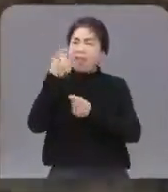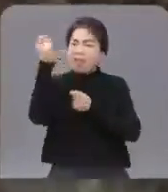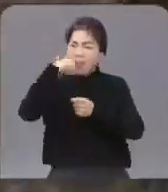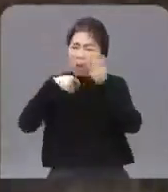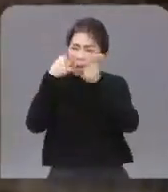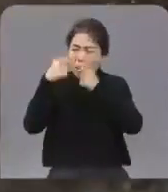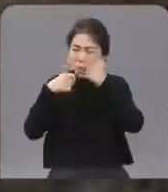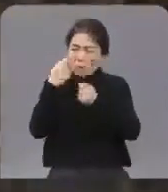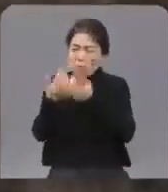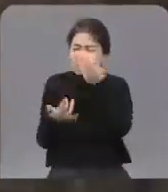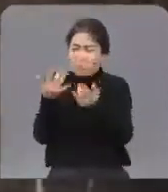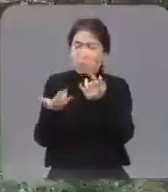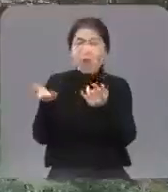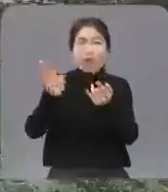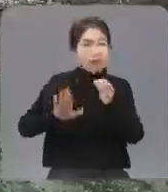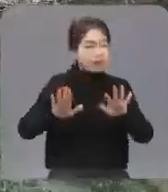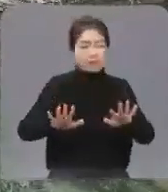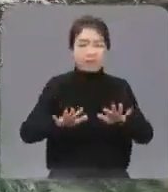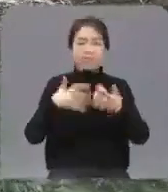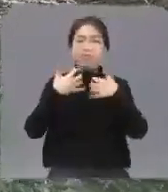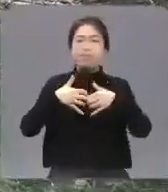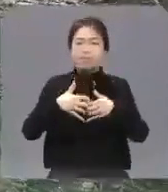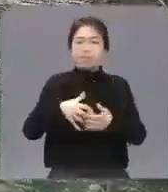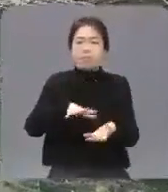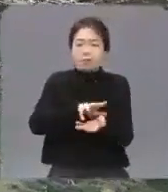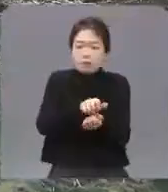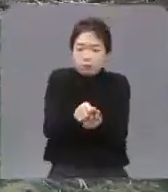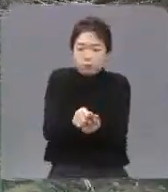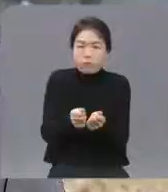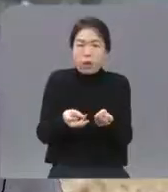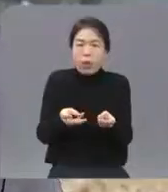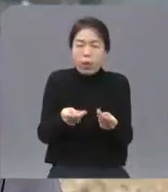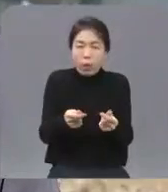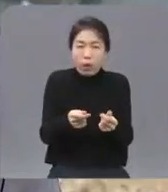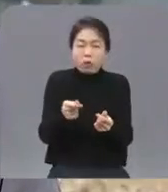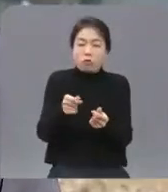이제는 분쇄기에 갈아 퇴비로 쓰고 있습니다